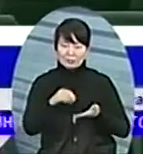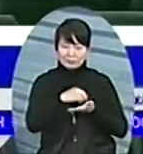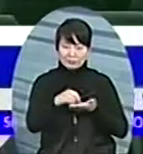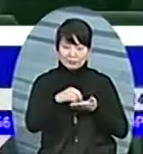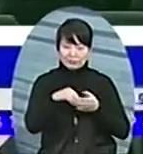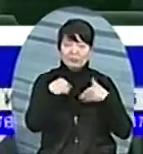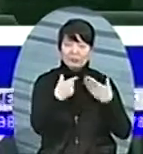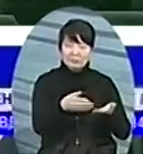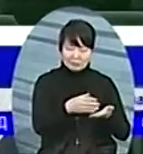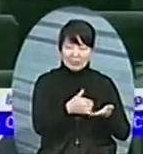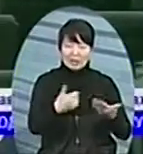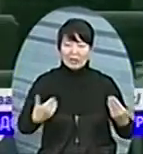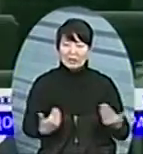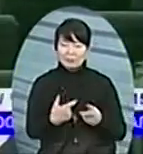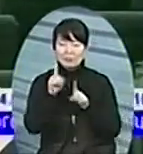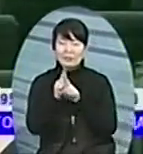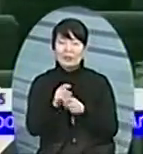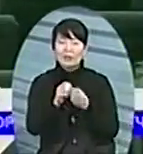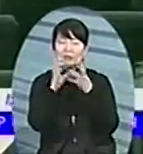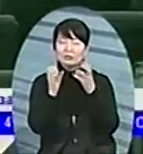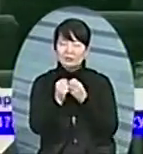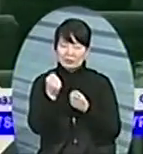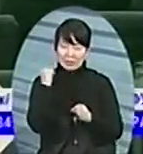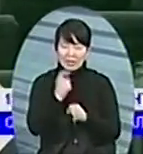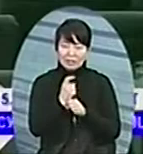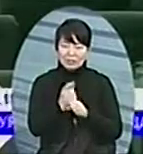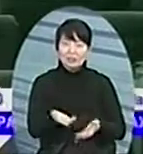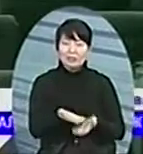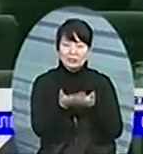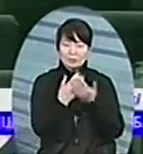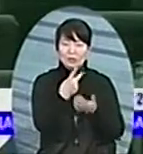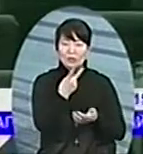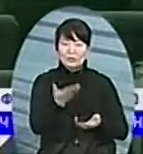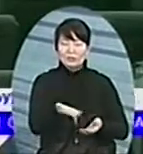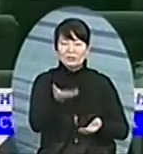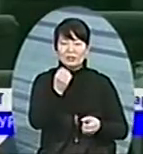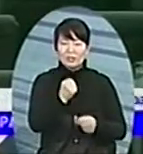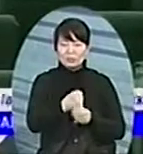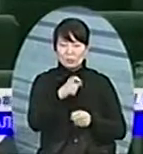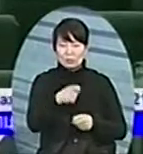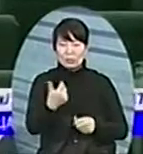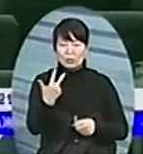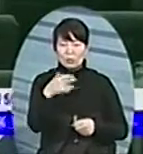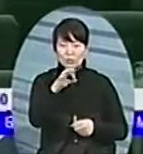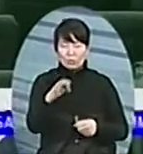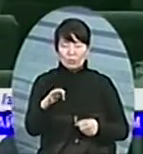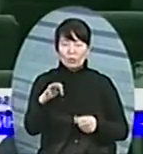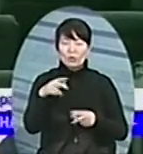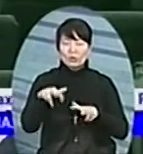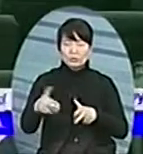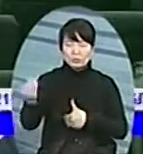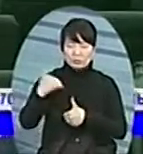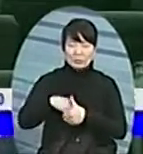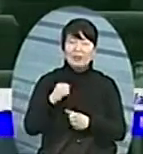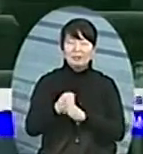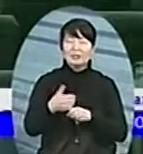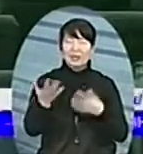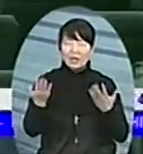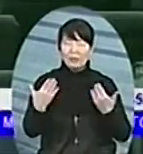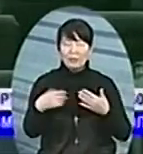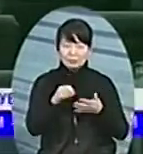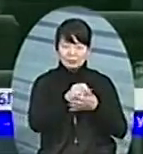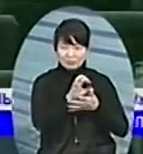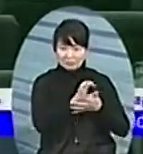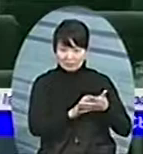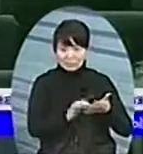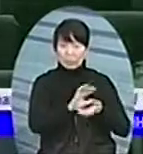бол сайхан заалт байгаад байдаг. Хөдөлмөрлөлтийг дэмжнэ. 25-аас дээш ажиллахстай бол 3% нь хөгжлийн хүмүүсийг авч ажилуулна гэдэг юм заалт байгаа байгаа